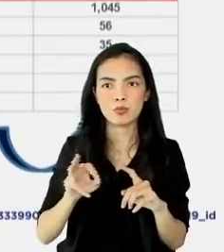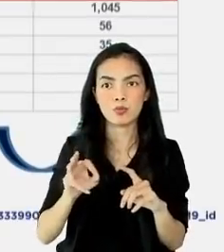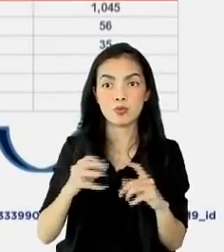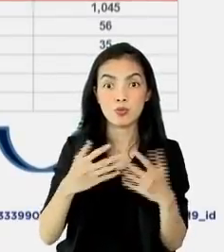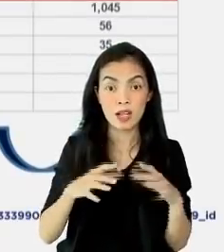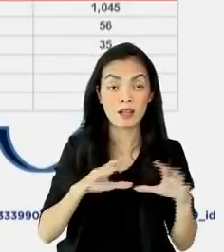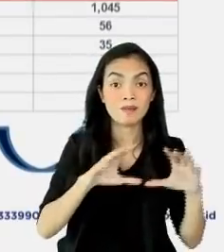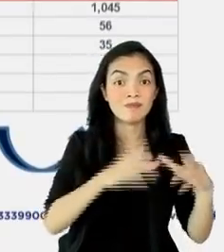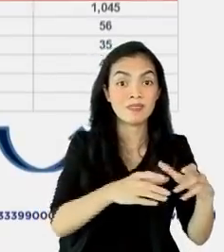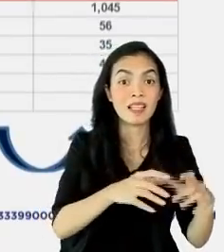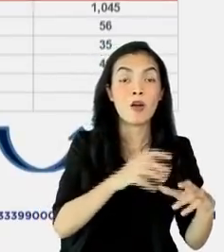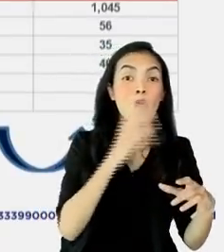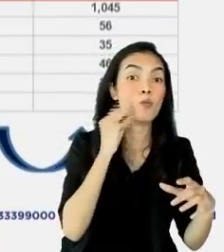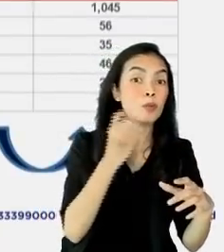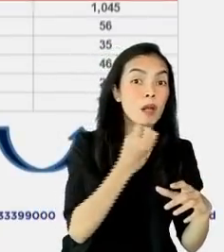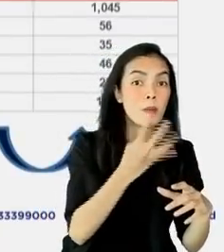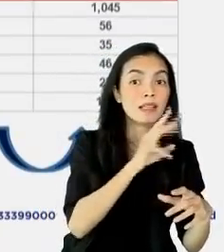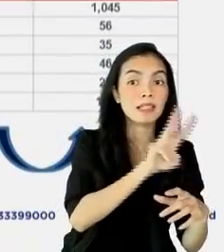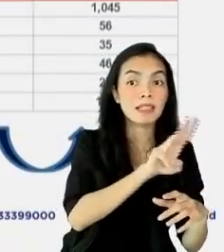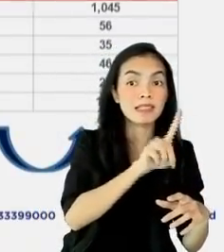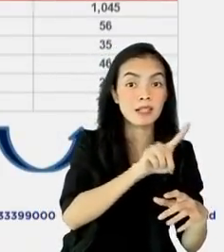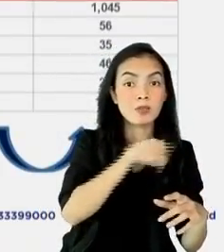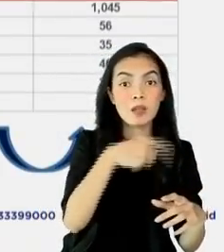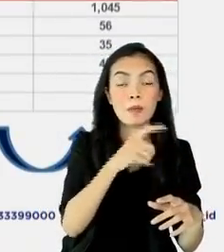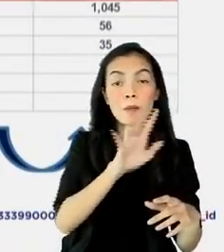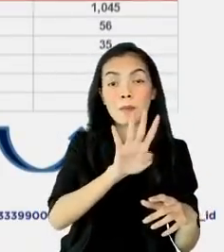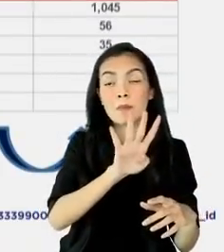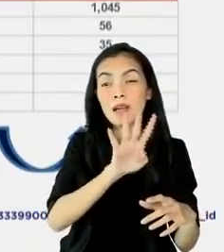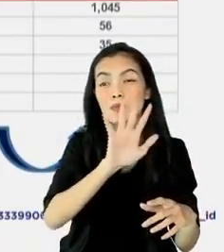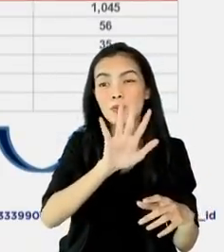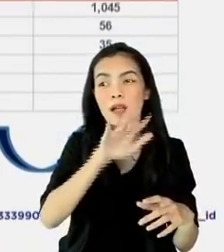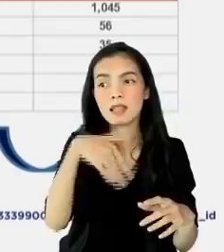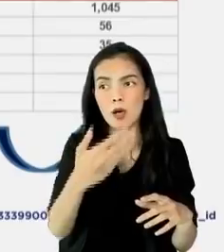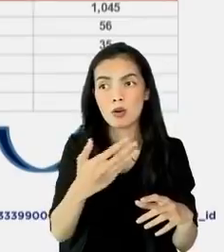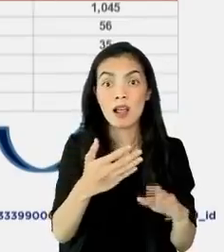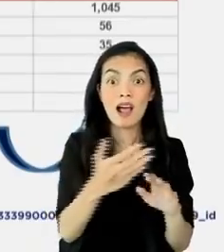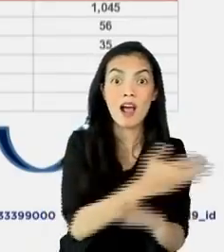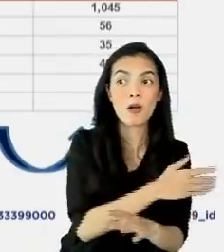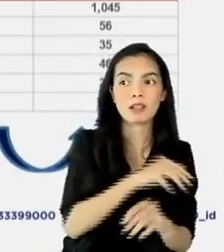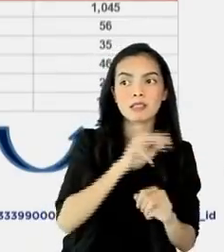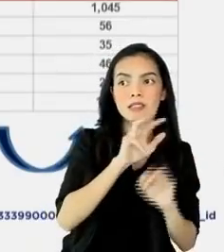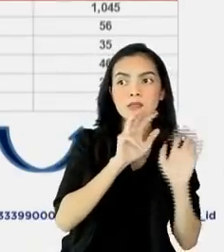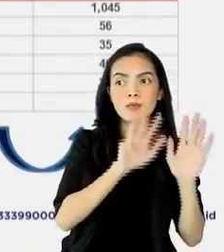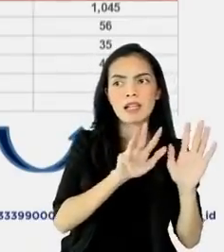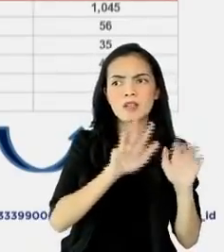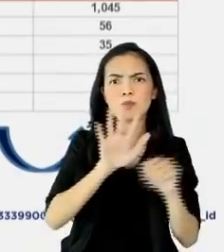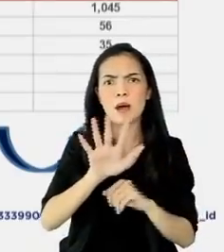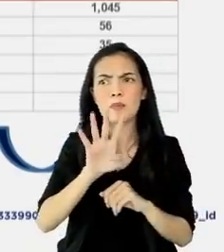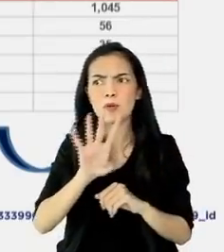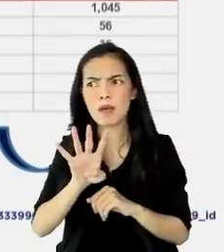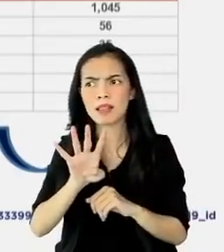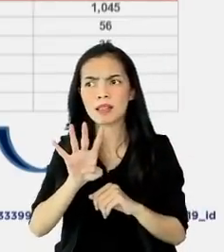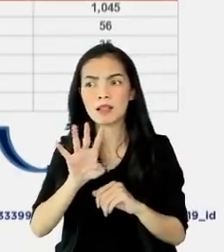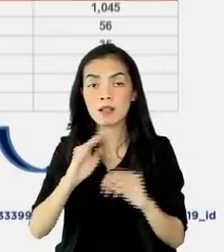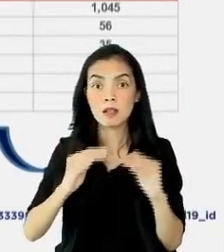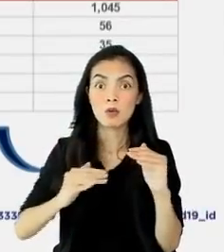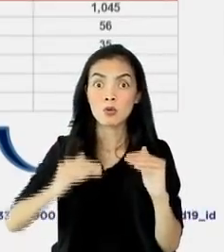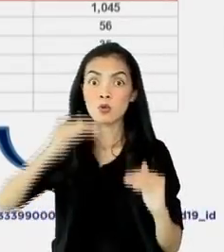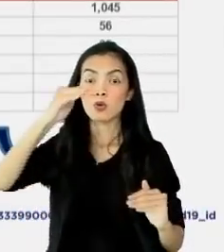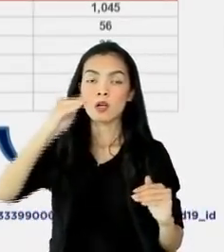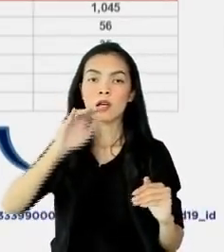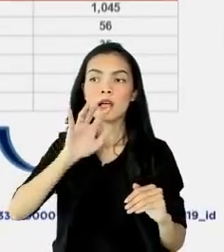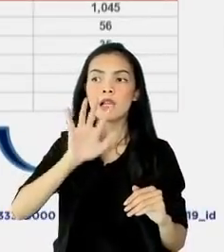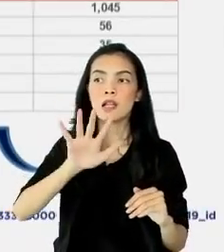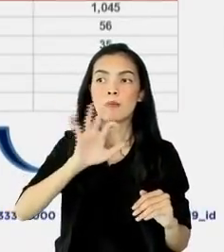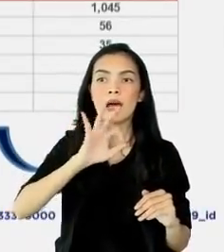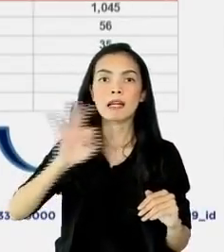31 sampai 45 tahun yang awalnya hanya 964 jadi 5.159, lebih 5 kali lipat lebih